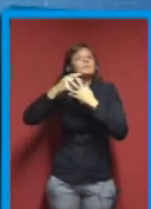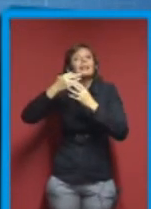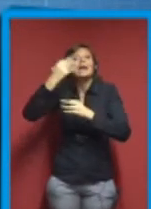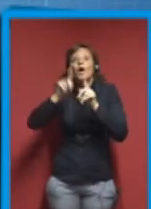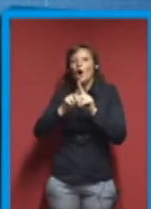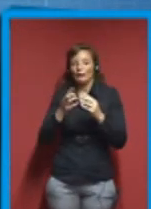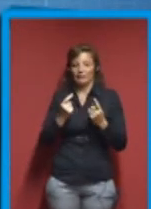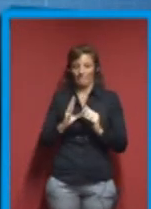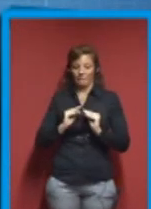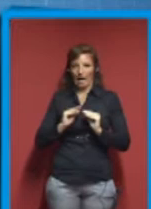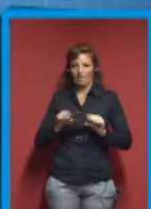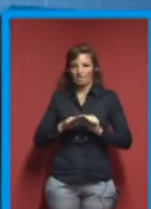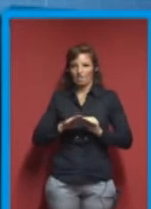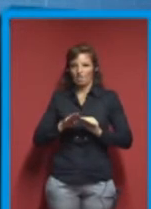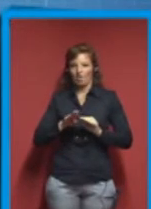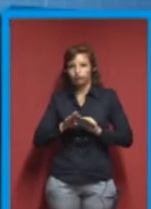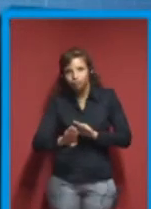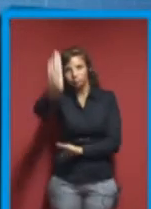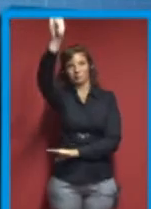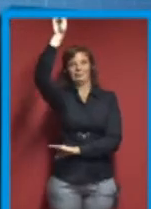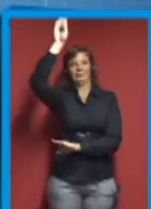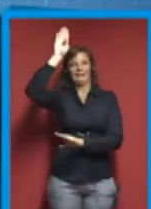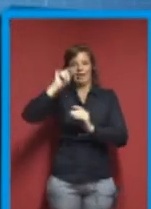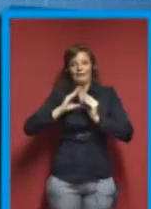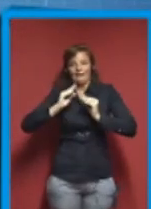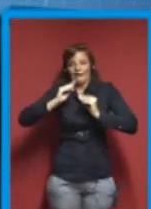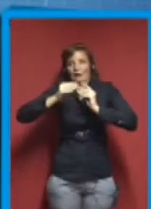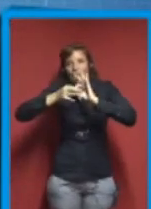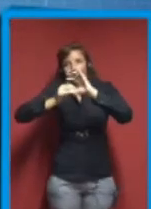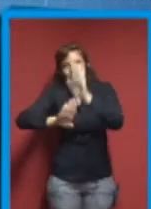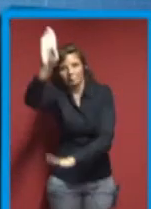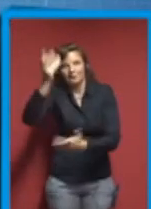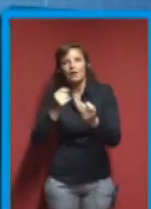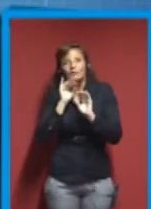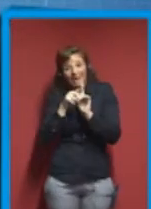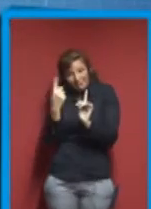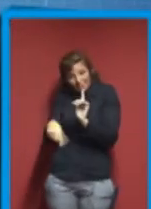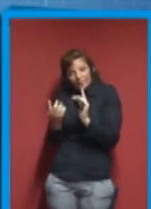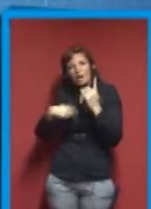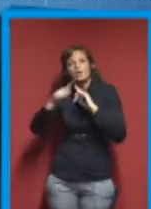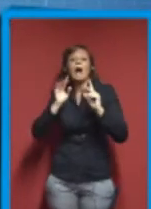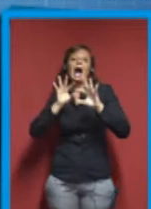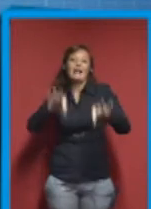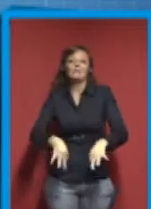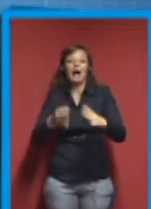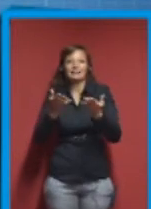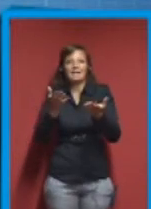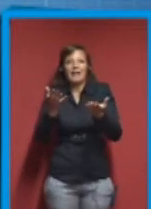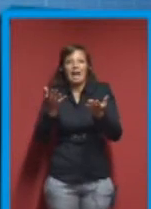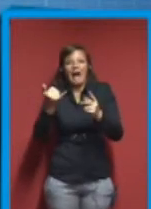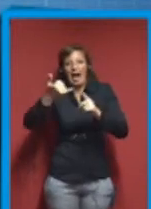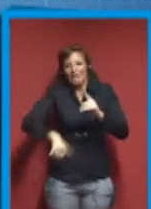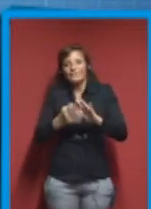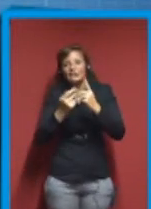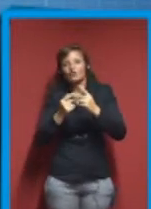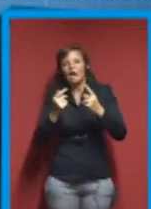della curva dell'innovazione. Infatti, in questo caso, noi siamo arrivati alla fine del vantaggio delle